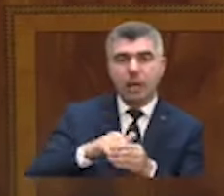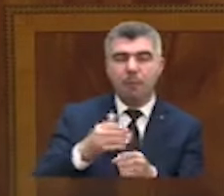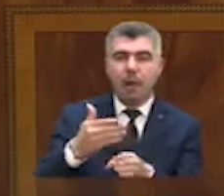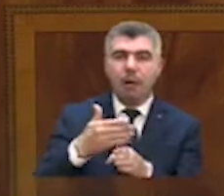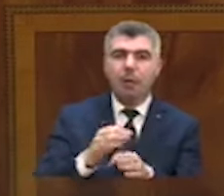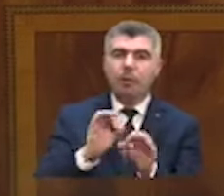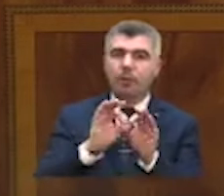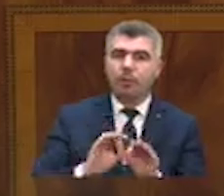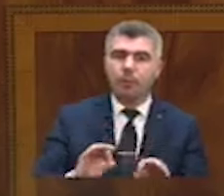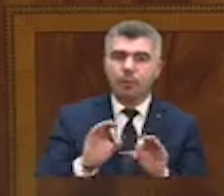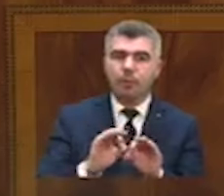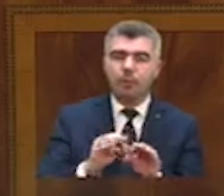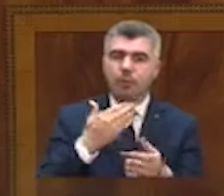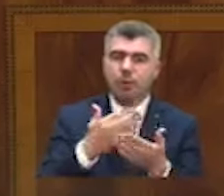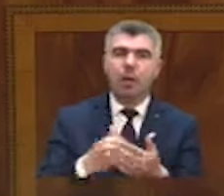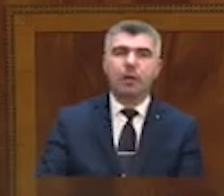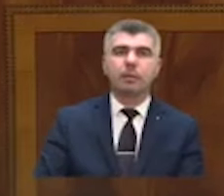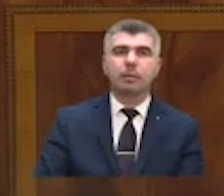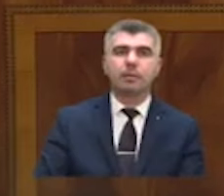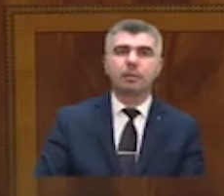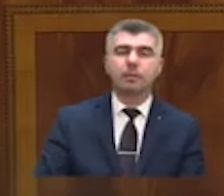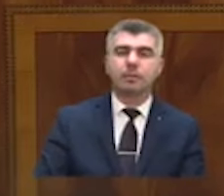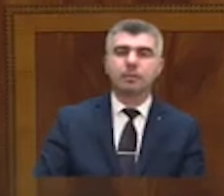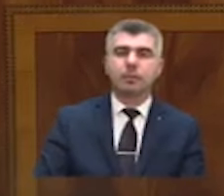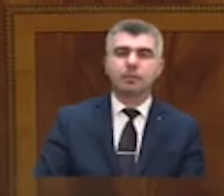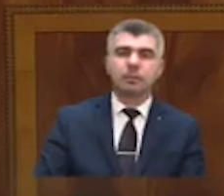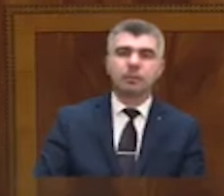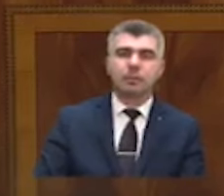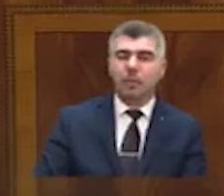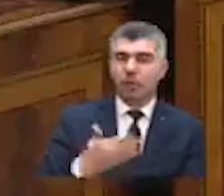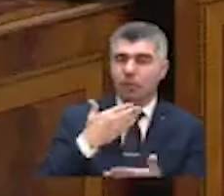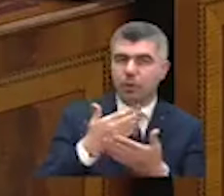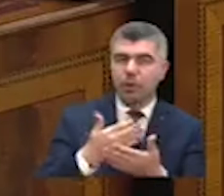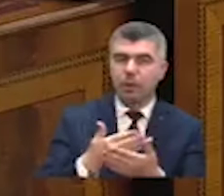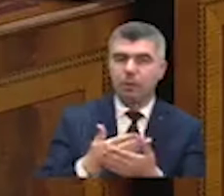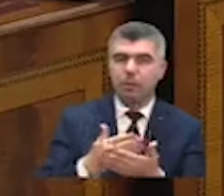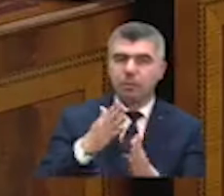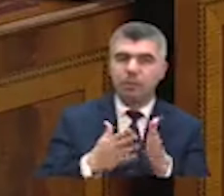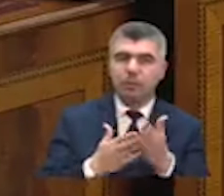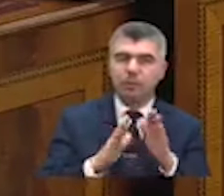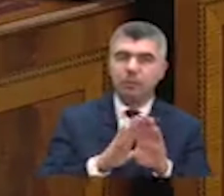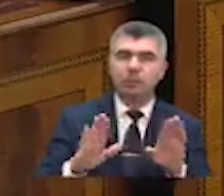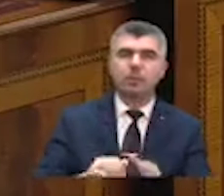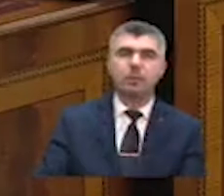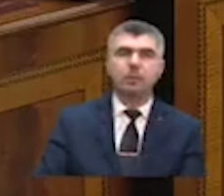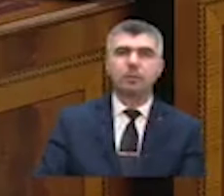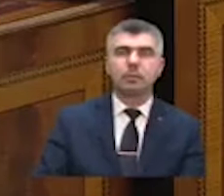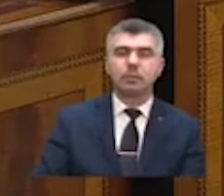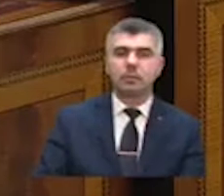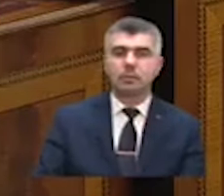فات وشكون شكرا رفعت الجلسه